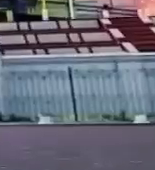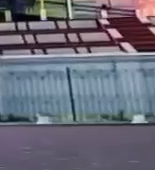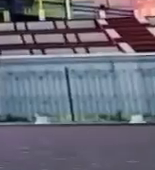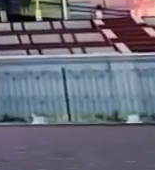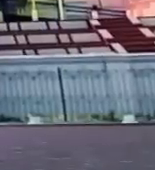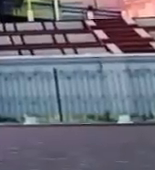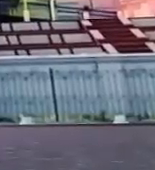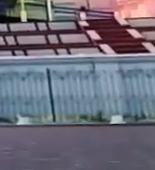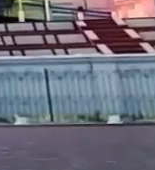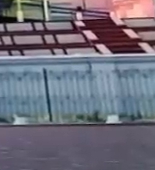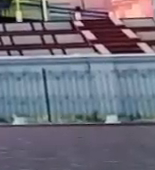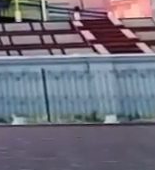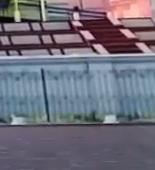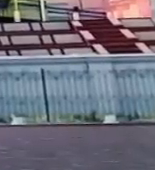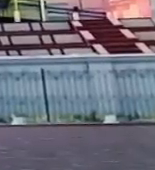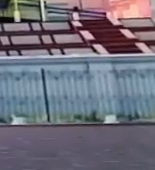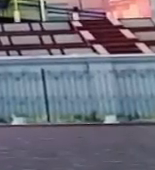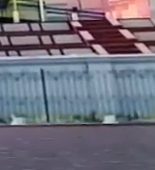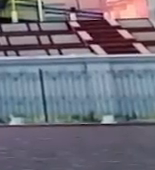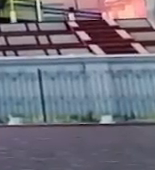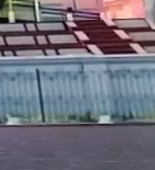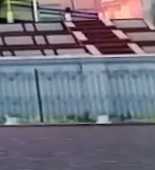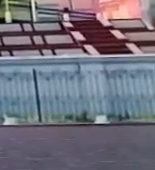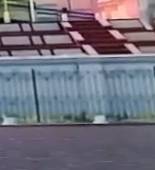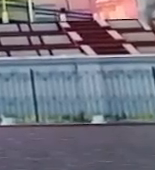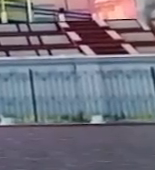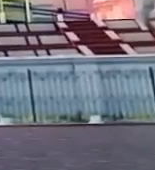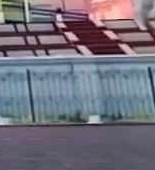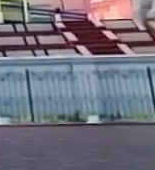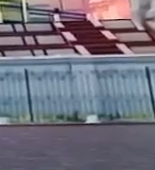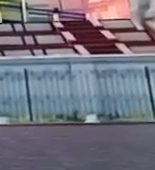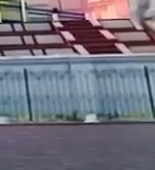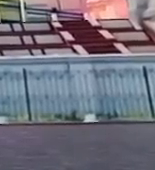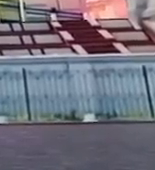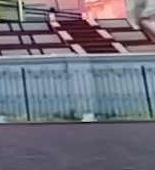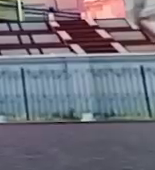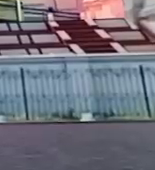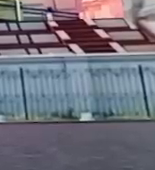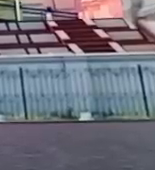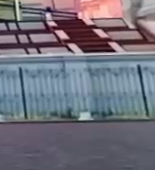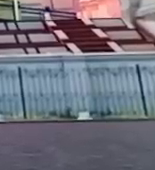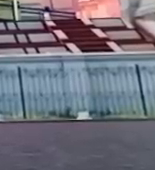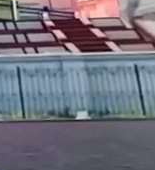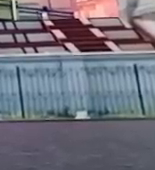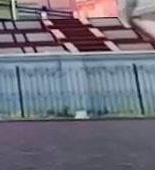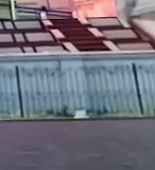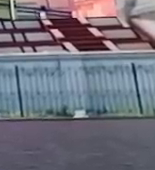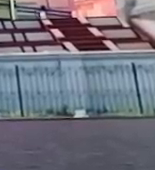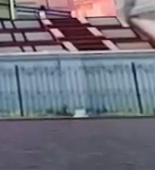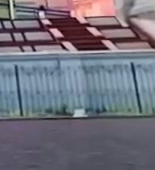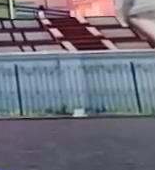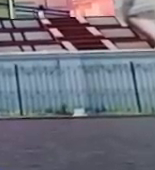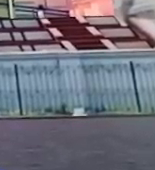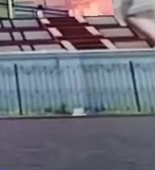Tatlong araw bago ang inaugurasyon ni President-elect Bongbong Marcos, pinaplansya na ang mas mahigpit na seguridad dahil sa